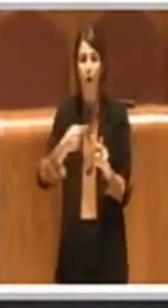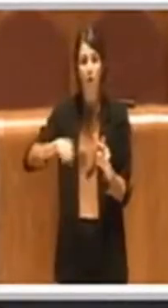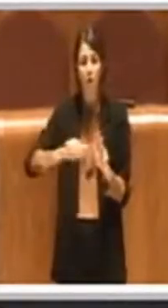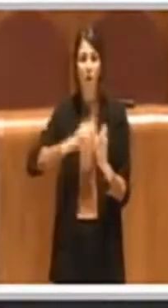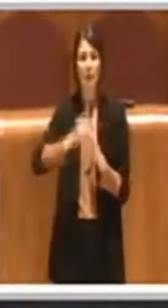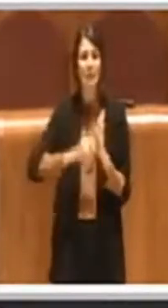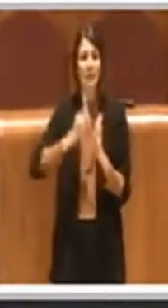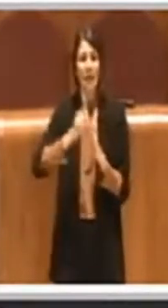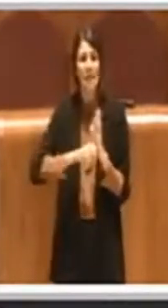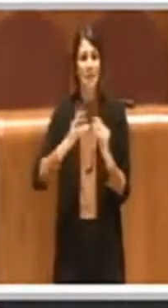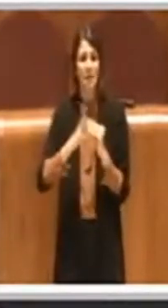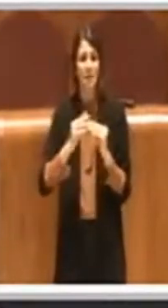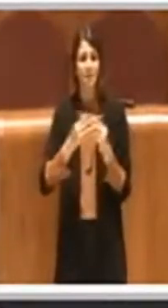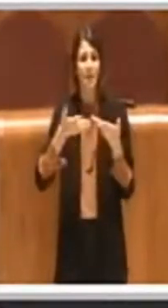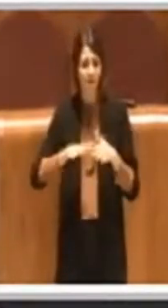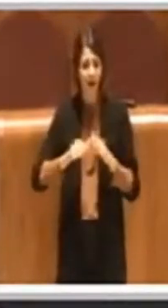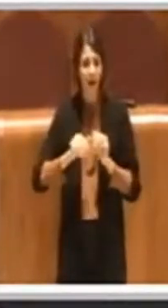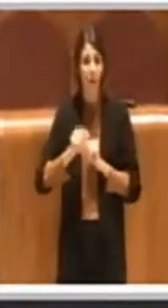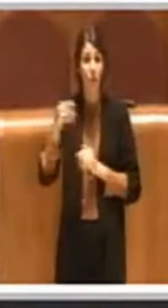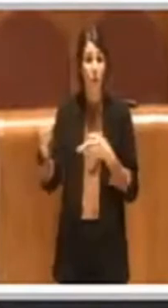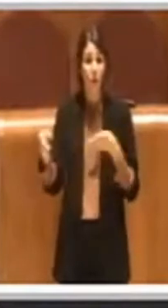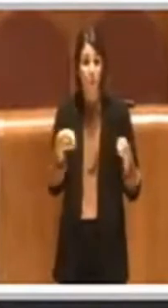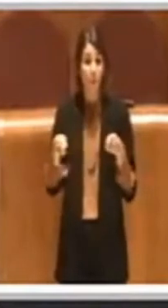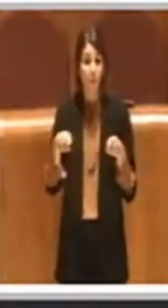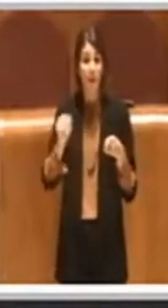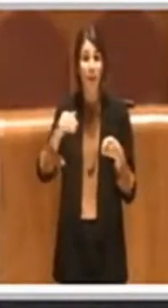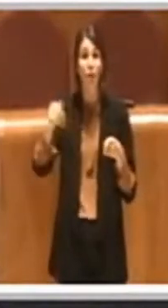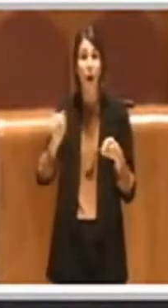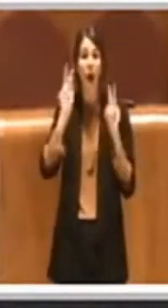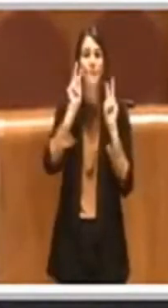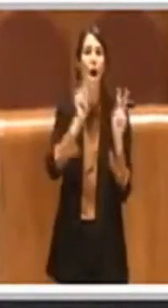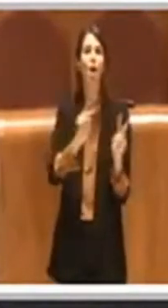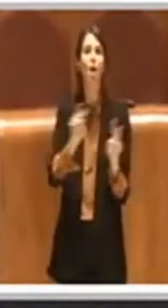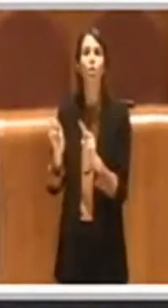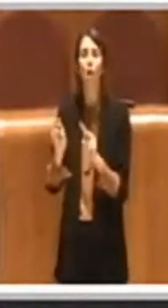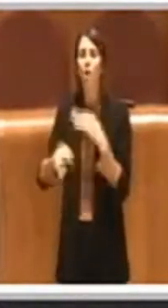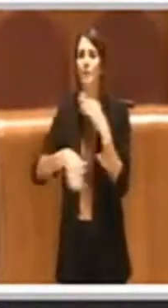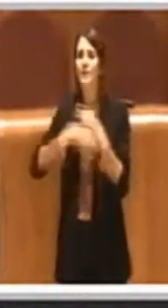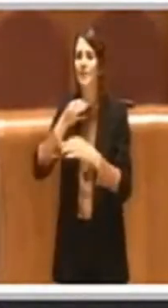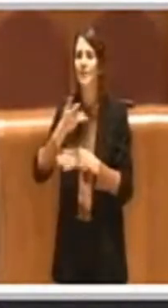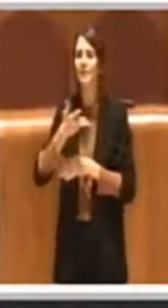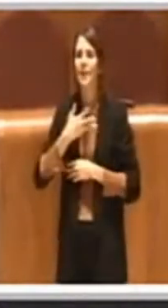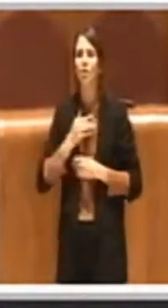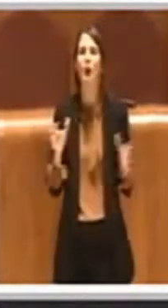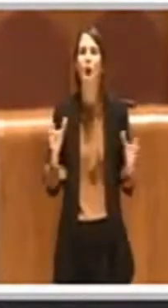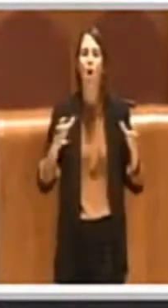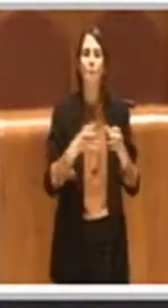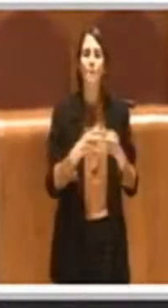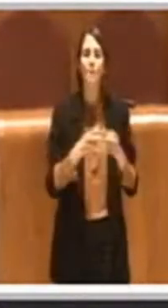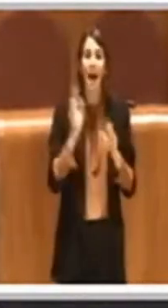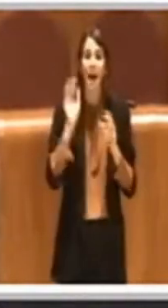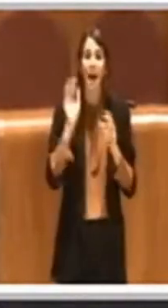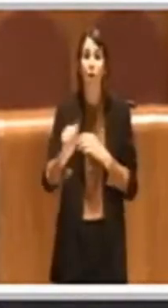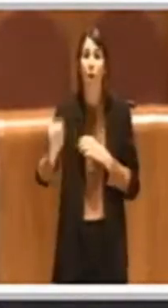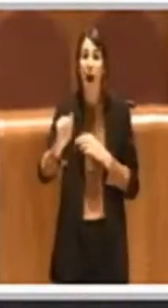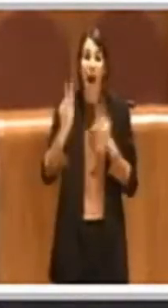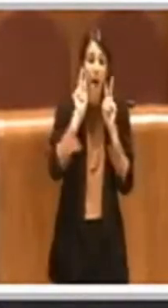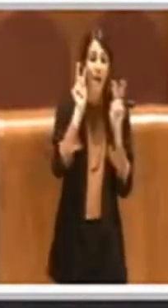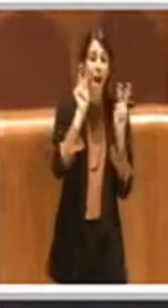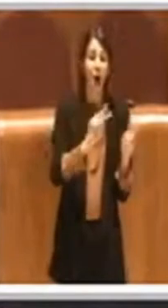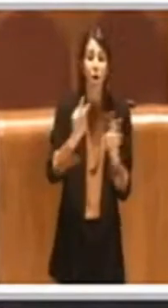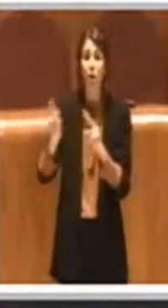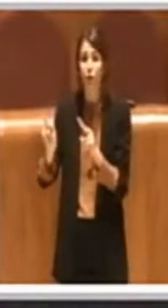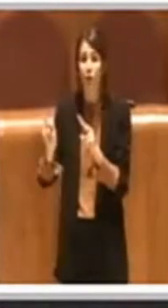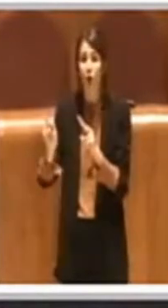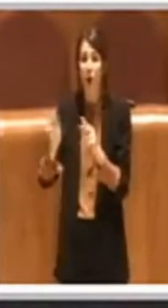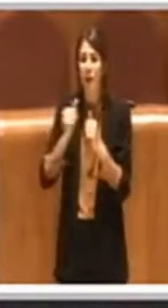a me in questo momento è sotto il controllo analogo c'è un comitato che gestisce il controllo analogo esse e segue a ma